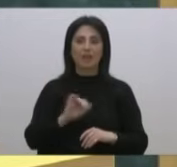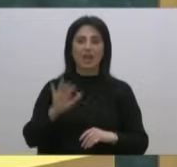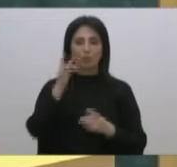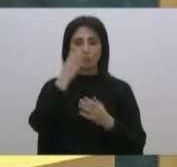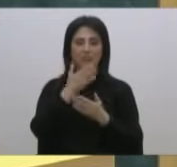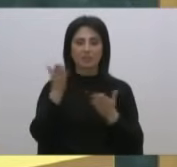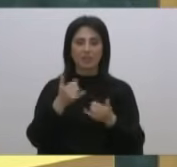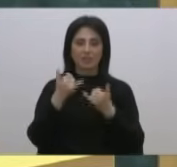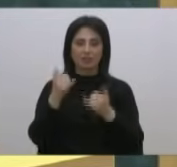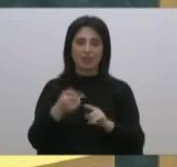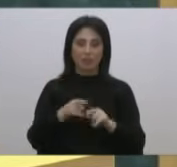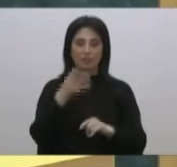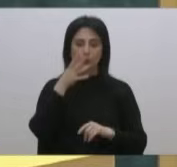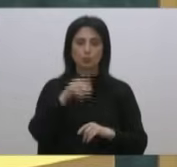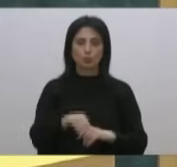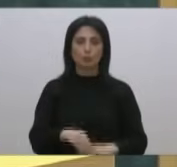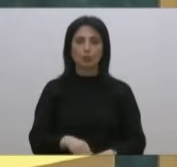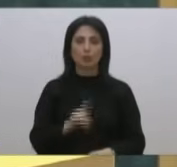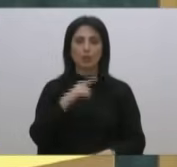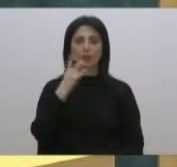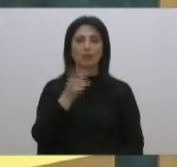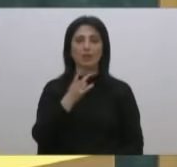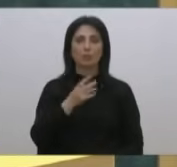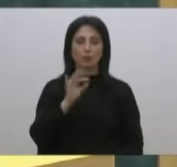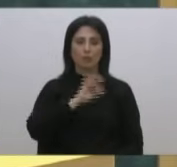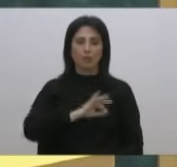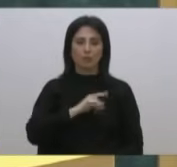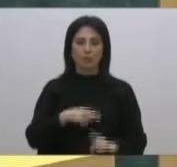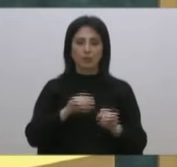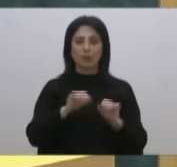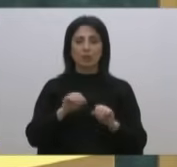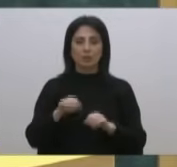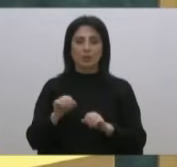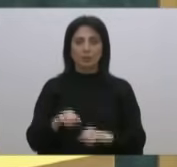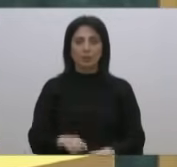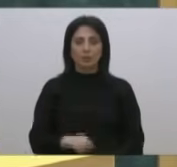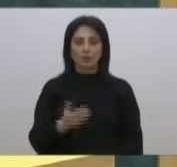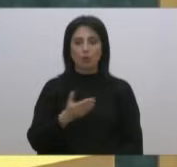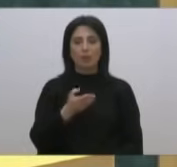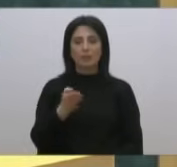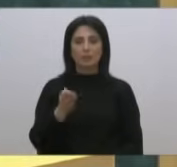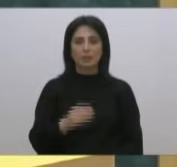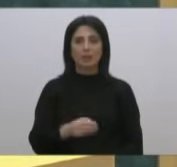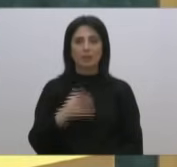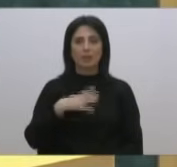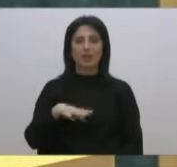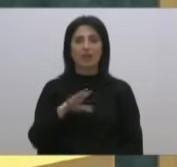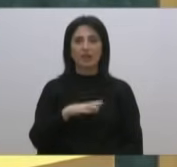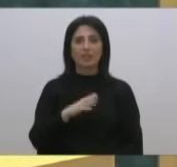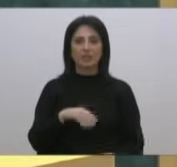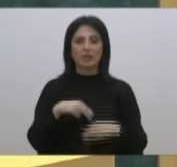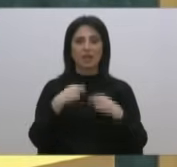dasaluri civilizatsiistvis da amave dros, ratkma unda gamoiqenos is shesadzeblobebi, romelsats